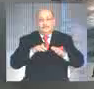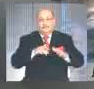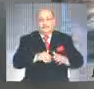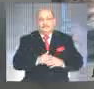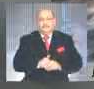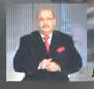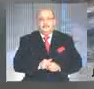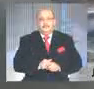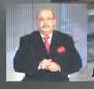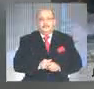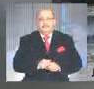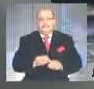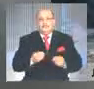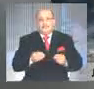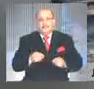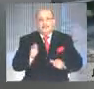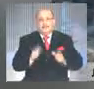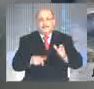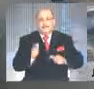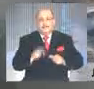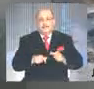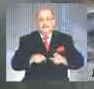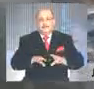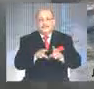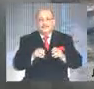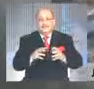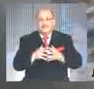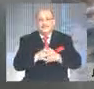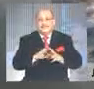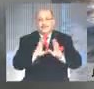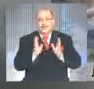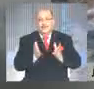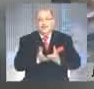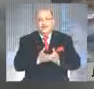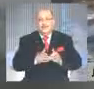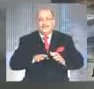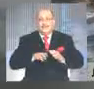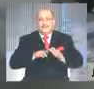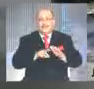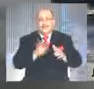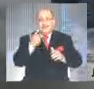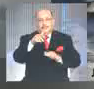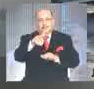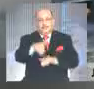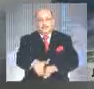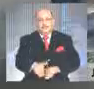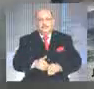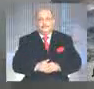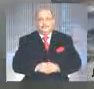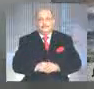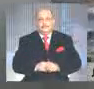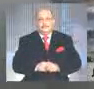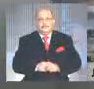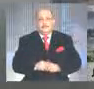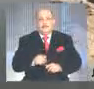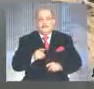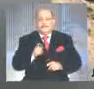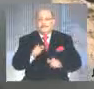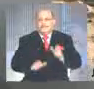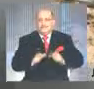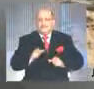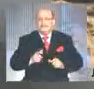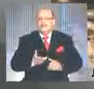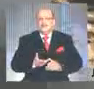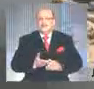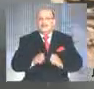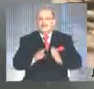حيث مثواه الأخير. وقد شهدت جنازة الشهيد يوسف الدريدي تجمعا شعبيا كبيرا حضره الأهالي وأمنيون